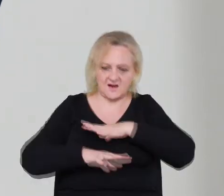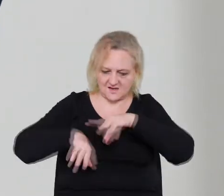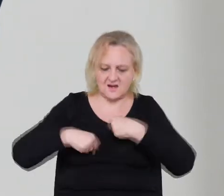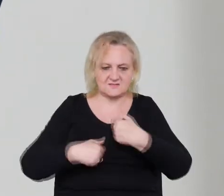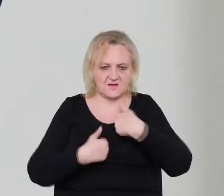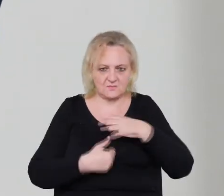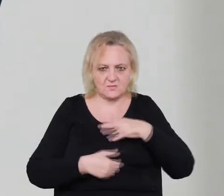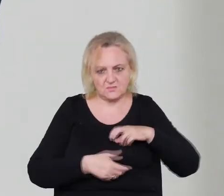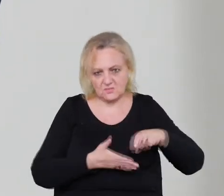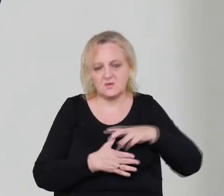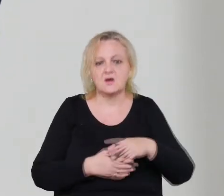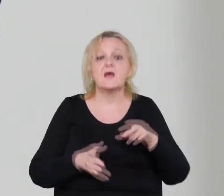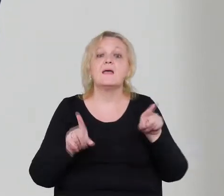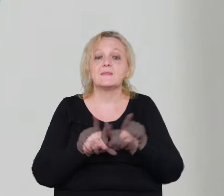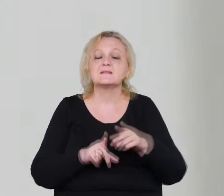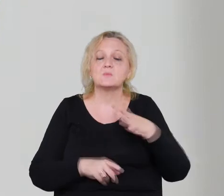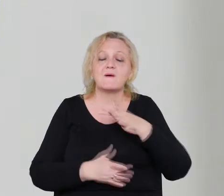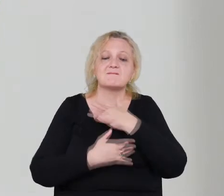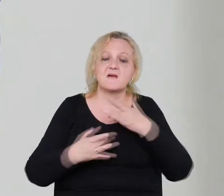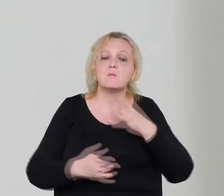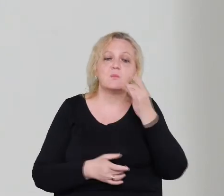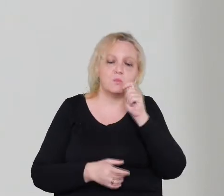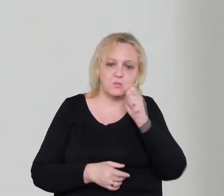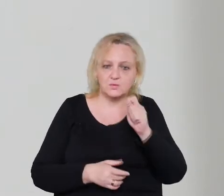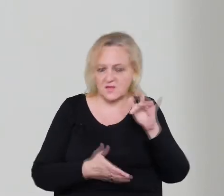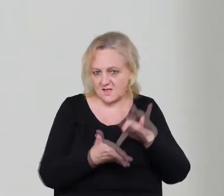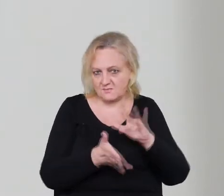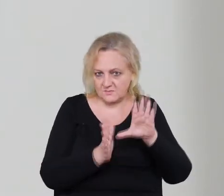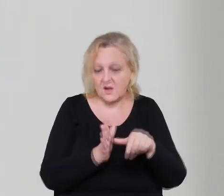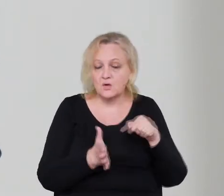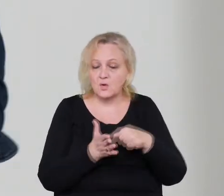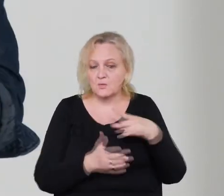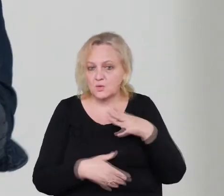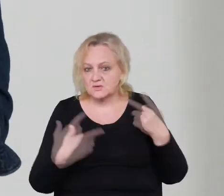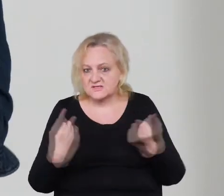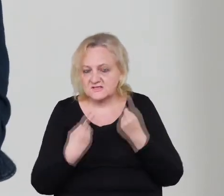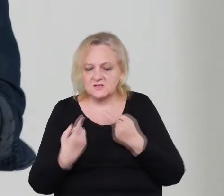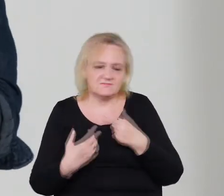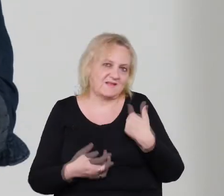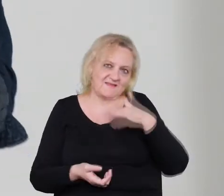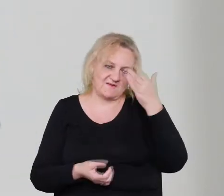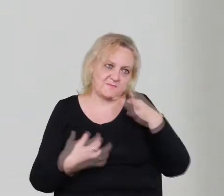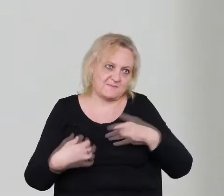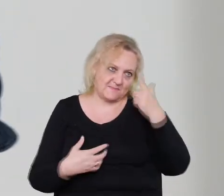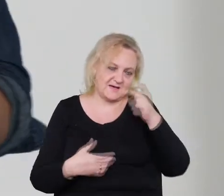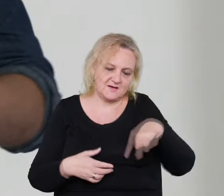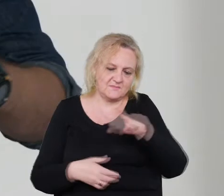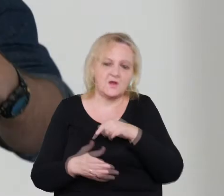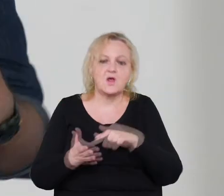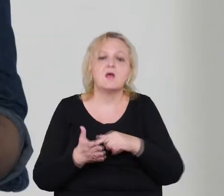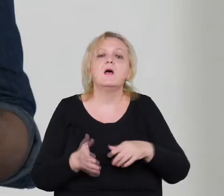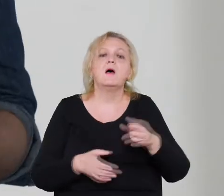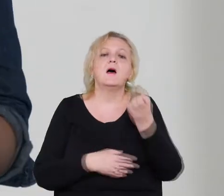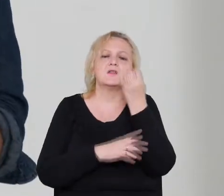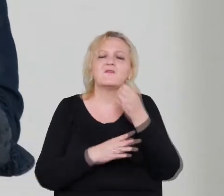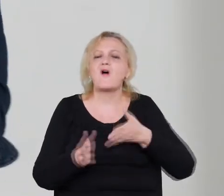i wcześniej też byłem w Budapeszcie No i Budapeszcie doszło do takiej sytuacji że w momencie nie wiem czy państwa pamiętając zdjęcie jak dworzec keleti był